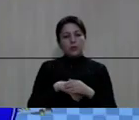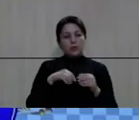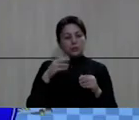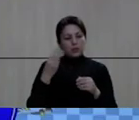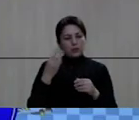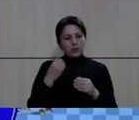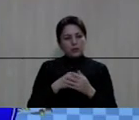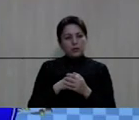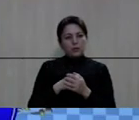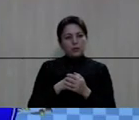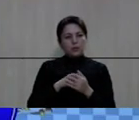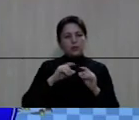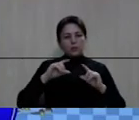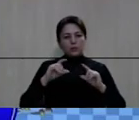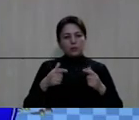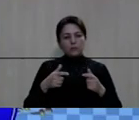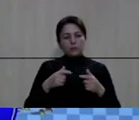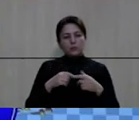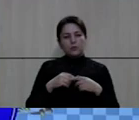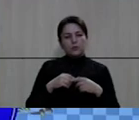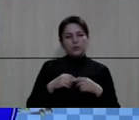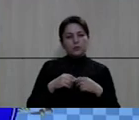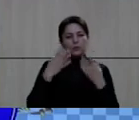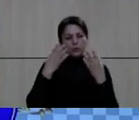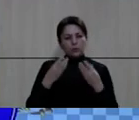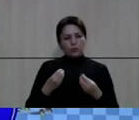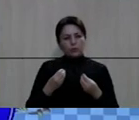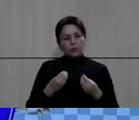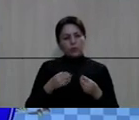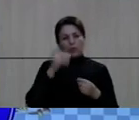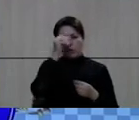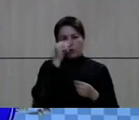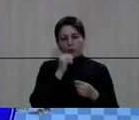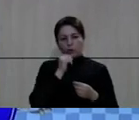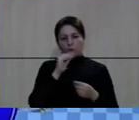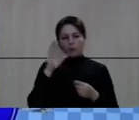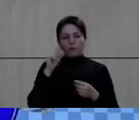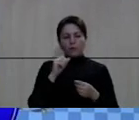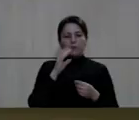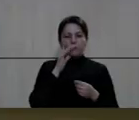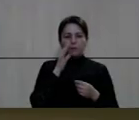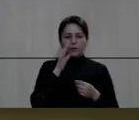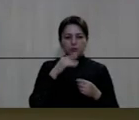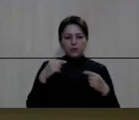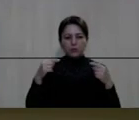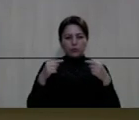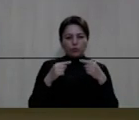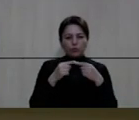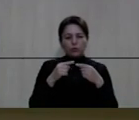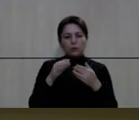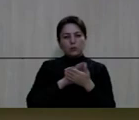Bundan tashqari taklifnomada kun, oy va vaqtgacha to'g'ri